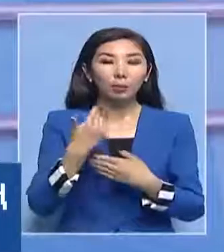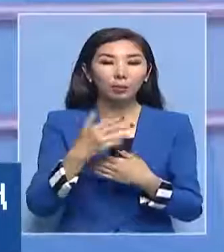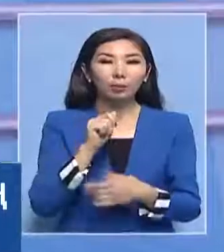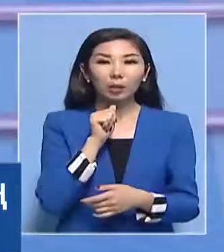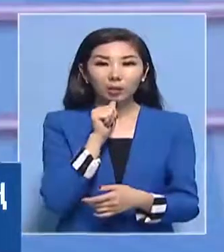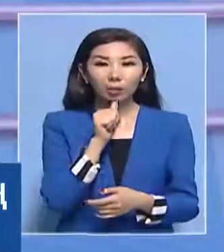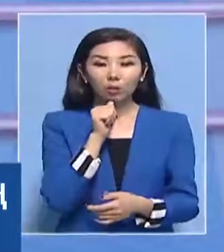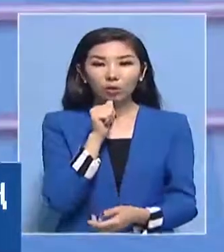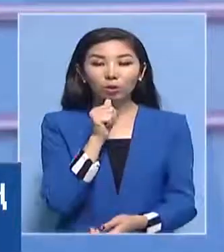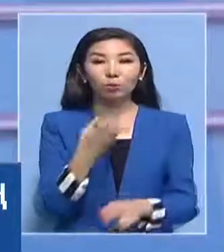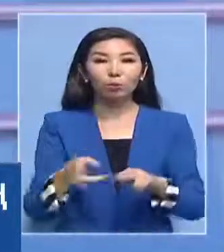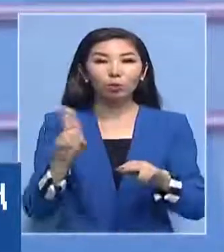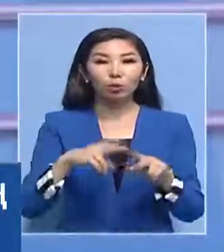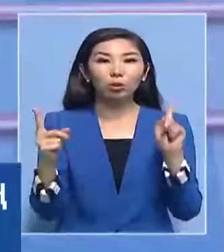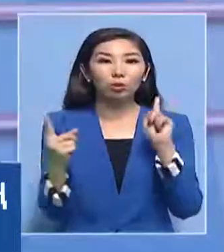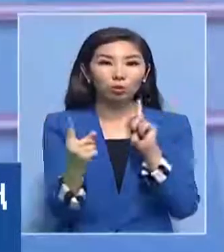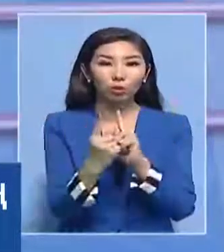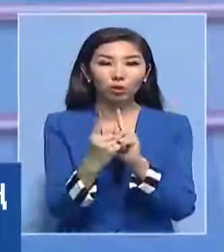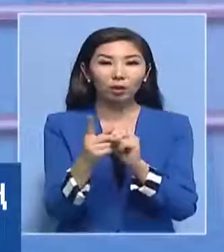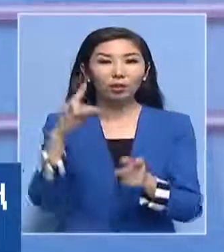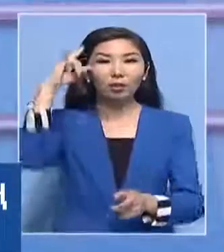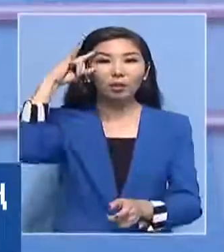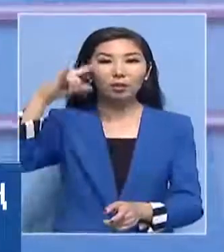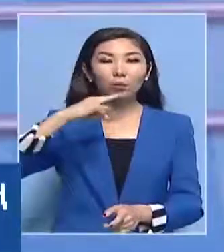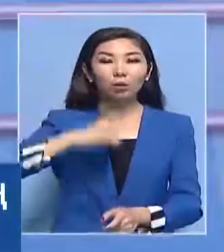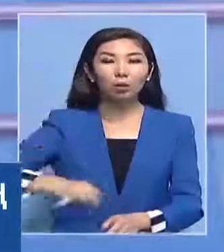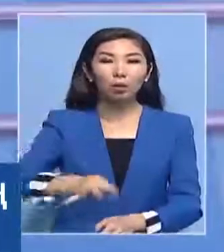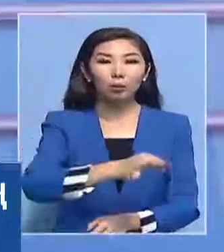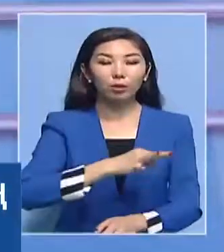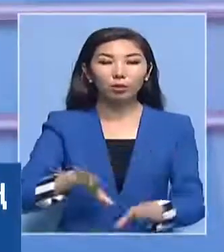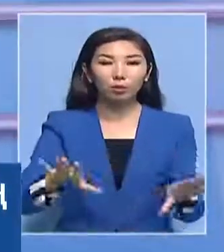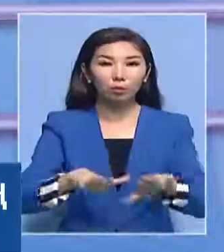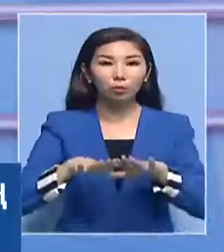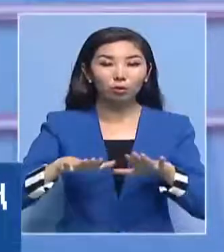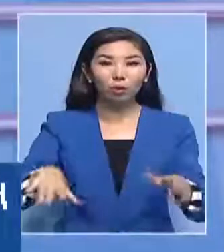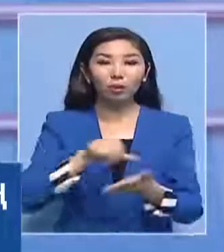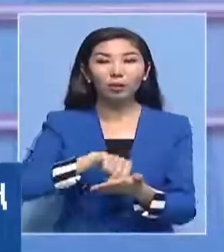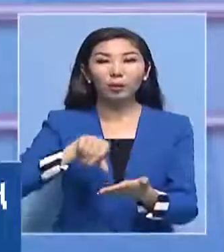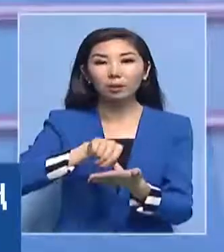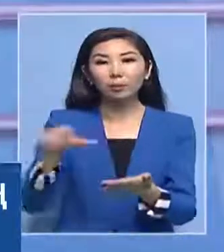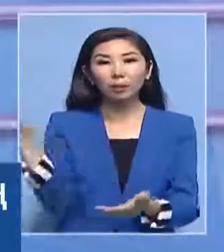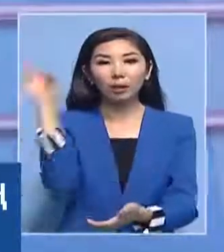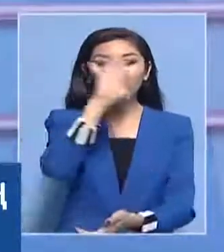дегенде бұл кездесулерде Қазақстан Республикасының мәжіліс депутаттары қатынасады. Бірінші батыс орнасымен